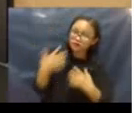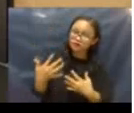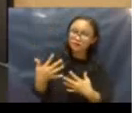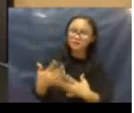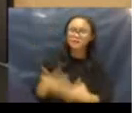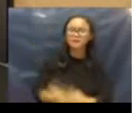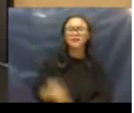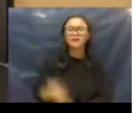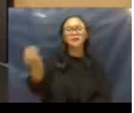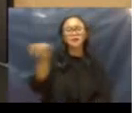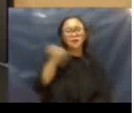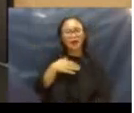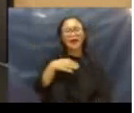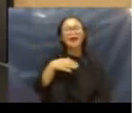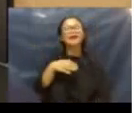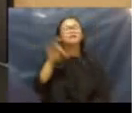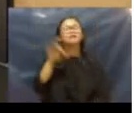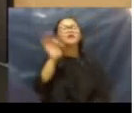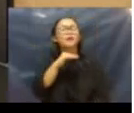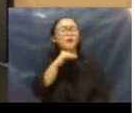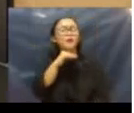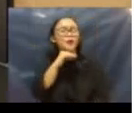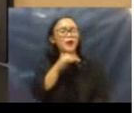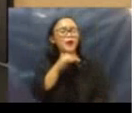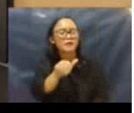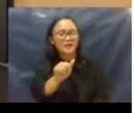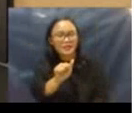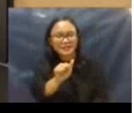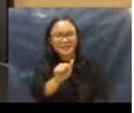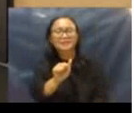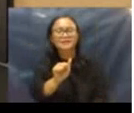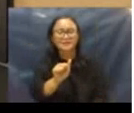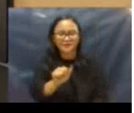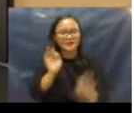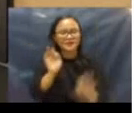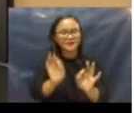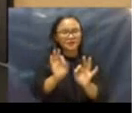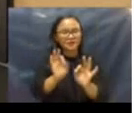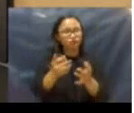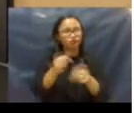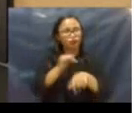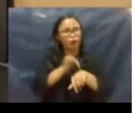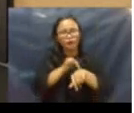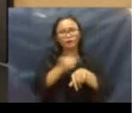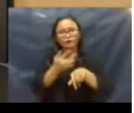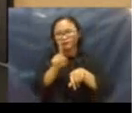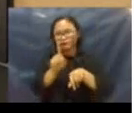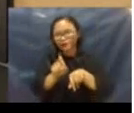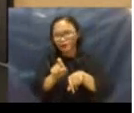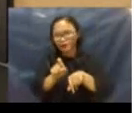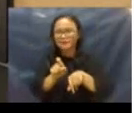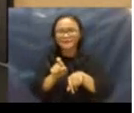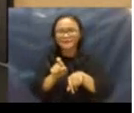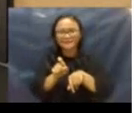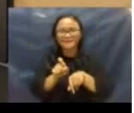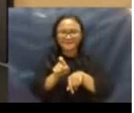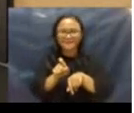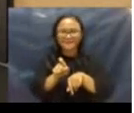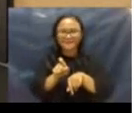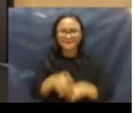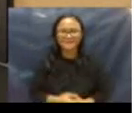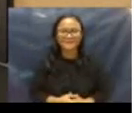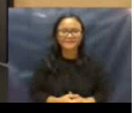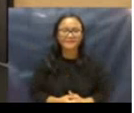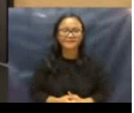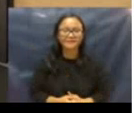Oke, masih ditunggu katanya Bapak dan Ibu. Jadi mungkin perlu waktu ya untuk akan menebak, kemudian